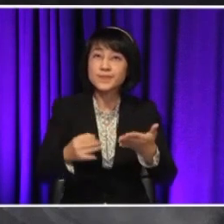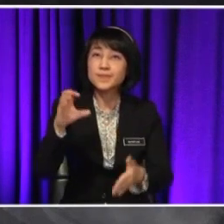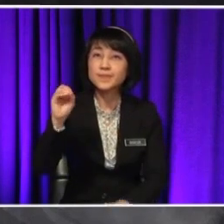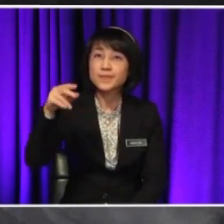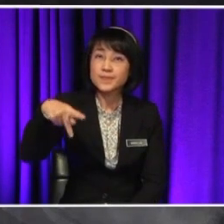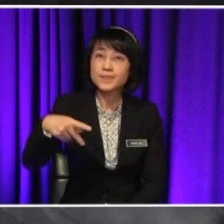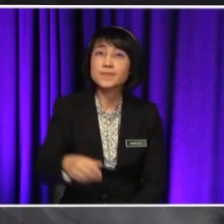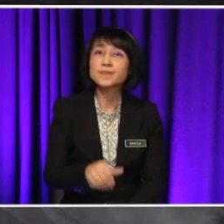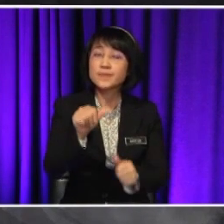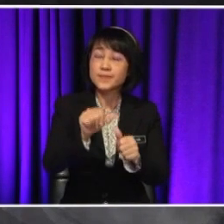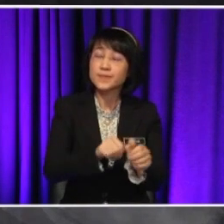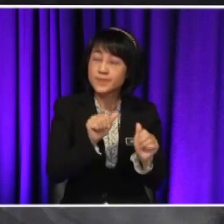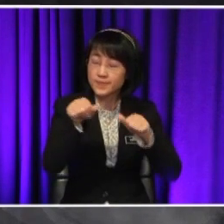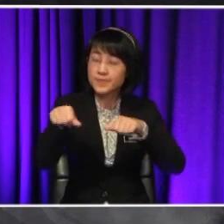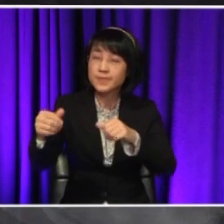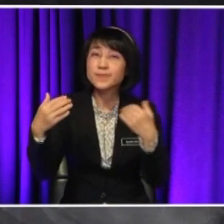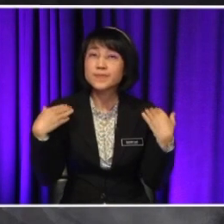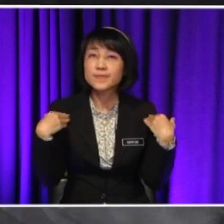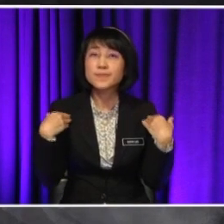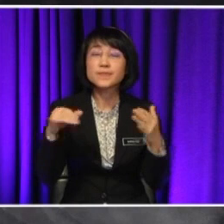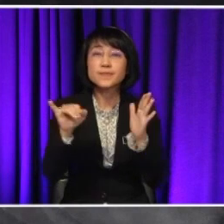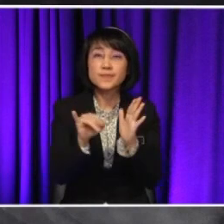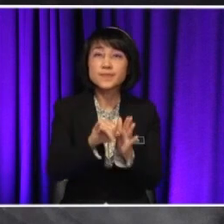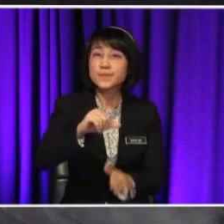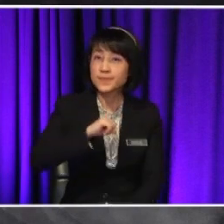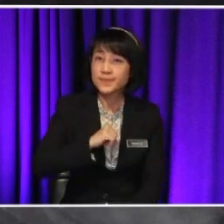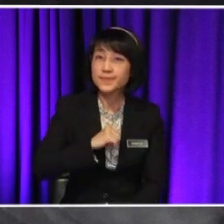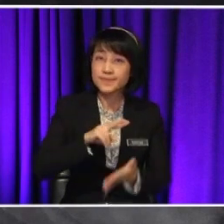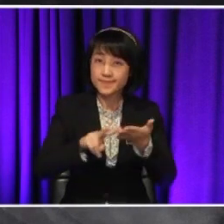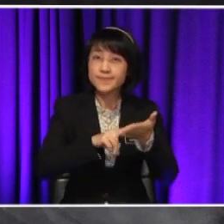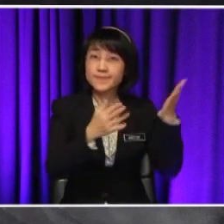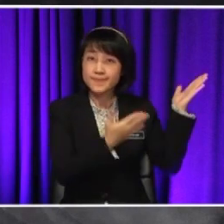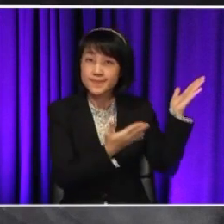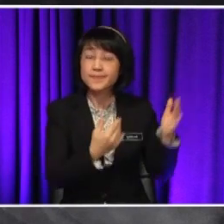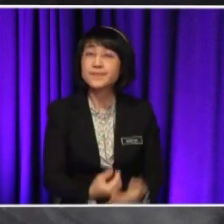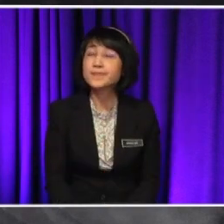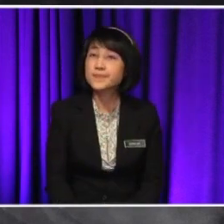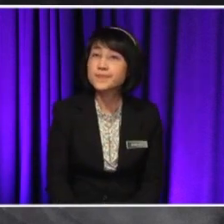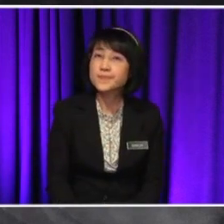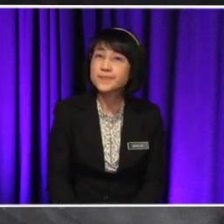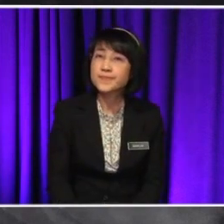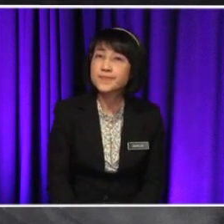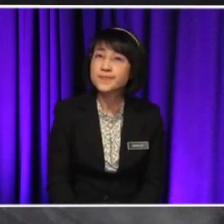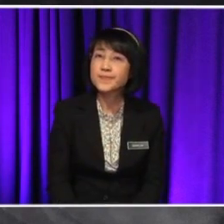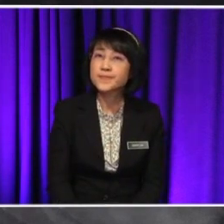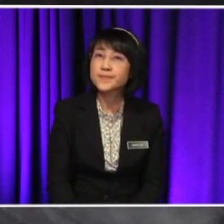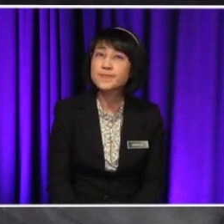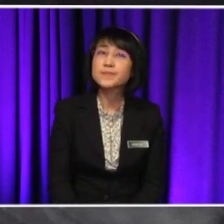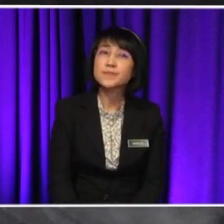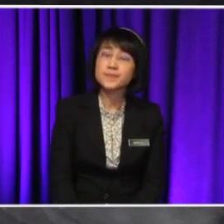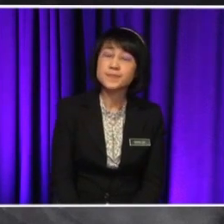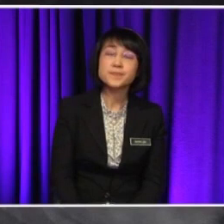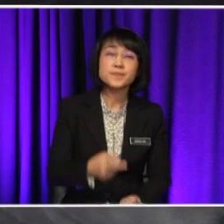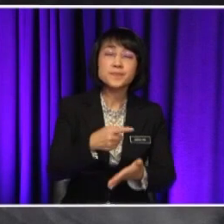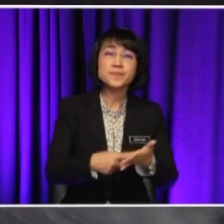mempunyai identiti tersendiri. Okey, kita tengok contoh yang cikgu beri kat sini, aliran rococo. Apakah